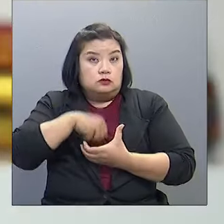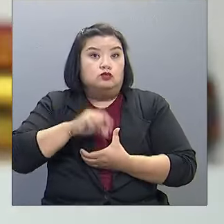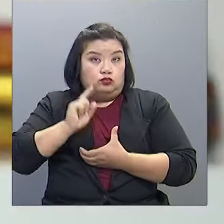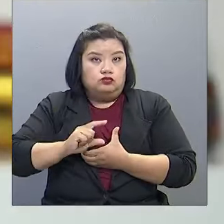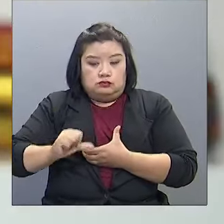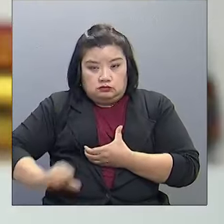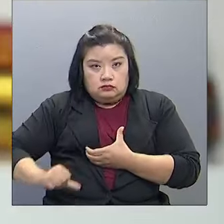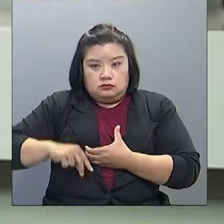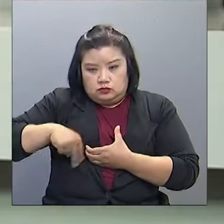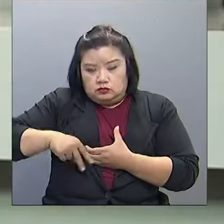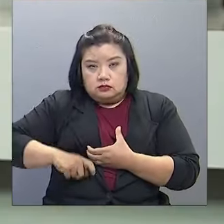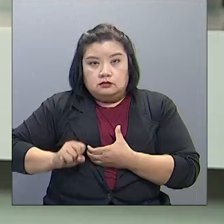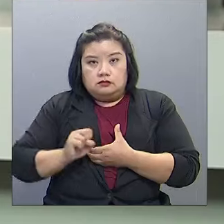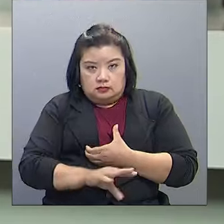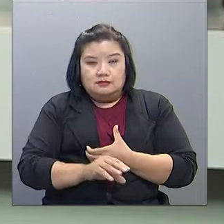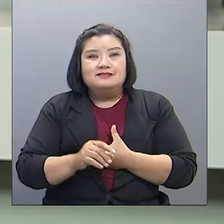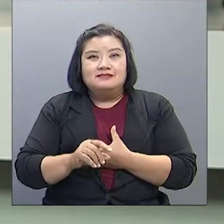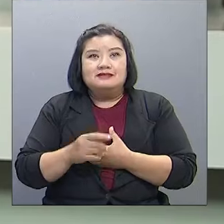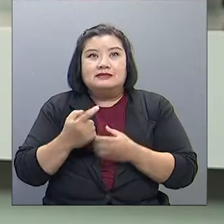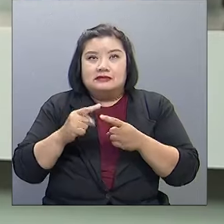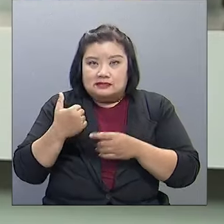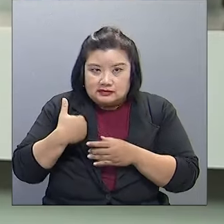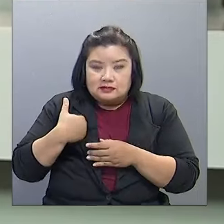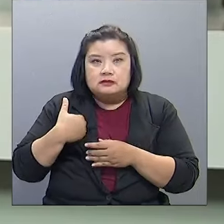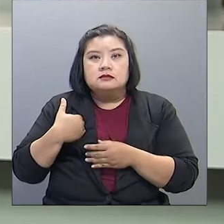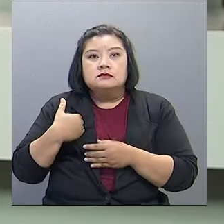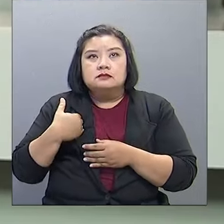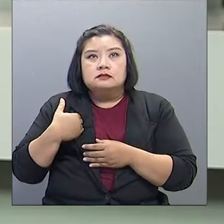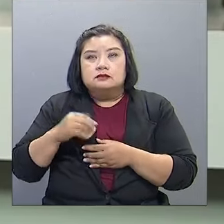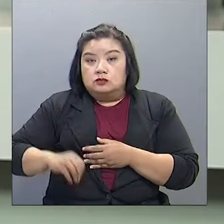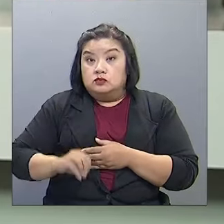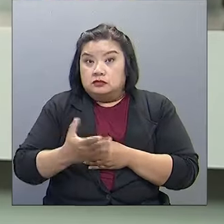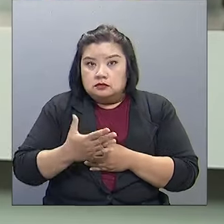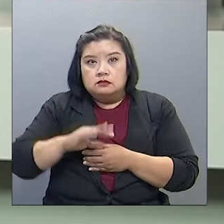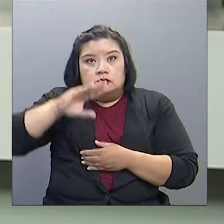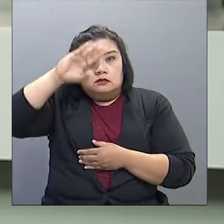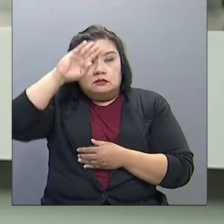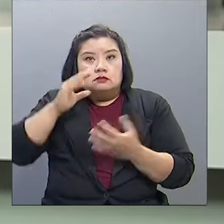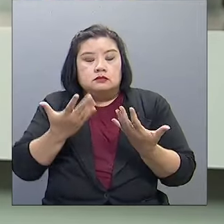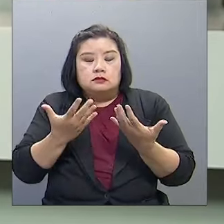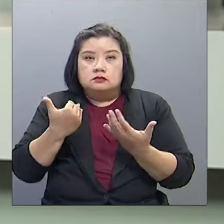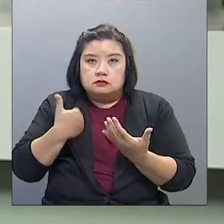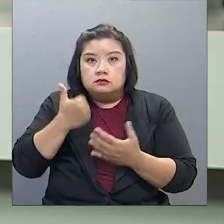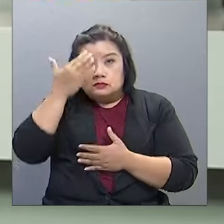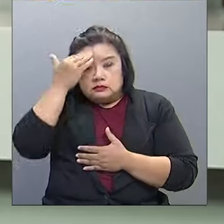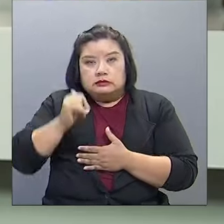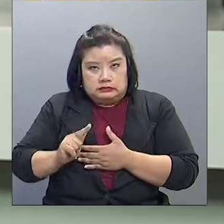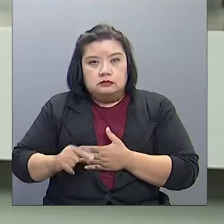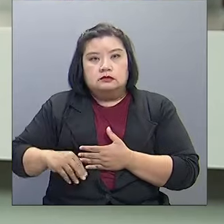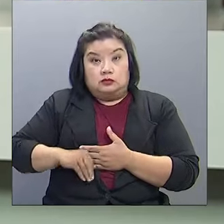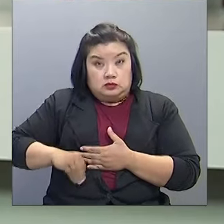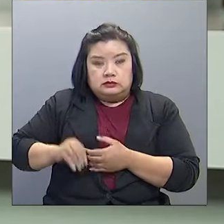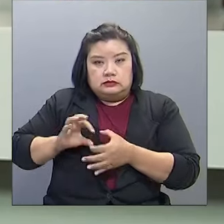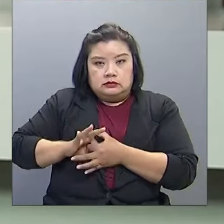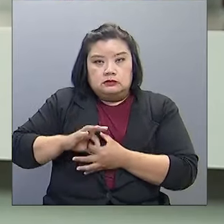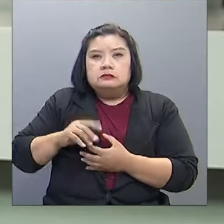าตัดเอาถุงน้ำดีออกนะครับในบางกลุ่มก็จะมีอาการหลังจากไม่มีถุงน้ำดีแล้วเพราะถุงน้ำดีเนี่ยทำหน้าที่รับน้ำดีลงมาในลำไส้นะครับ